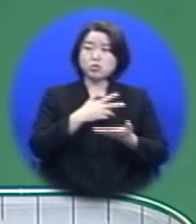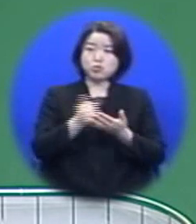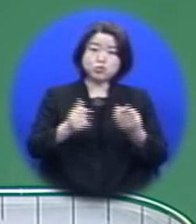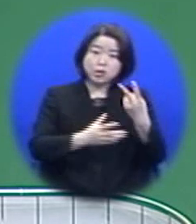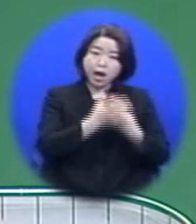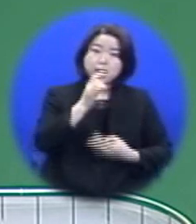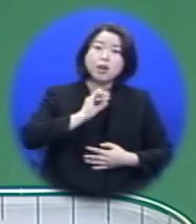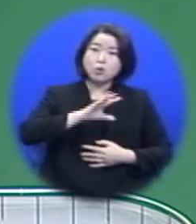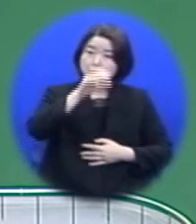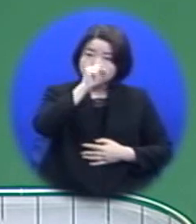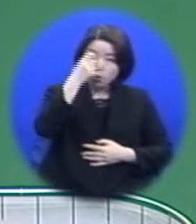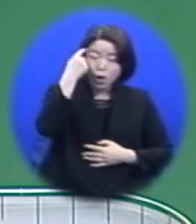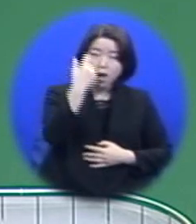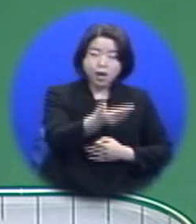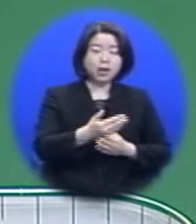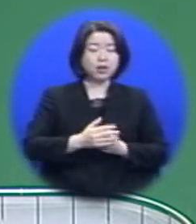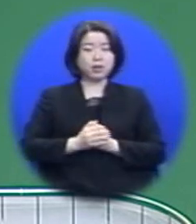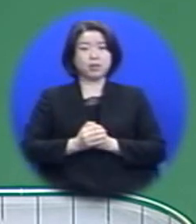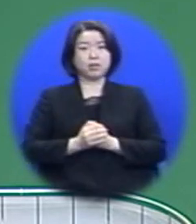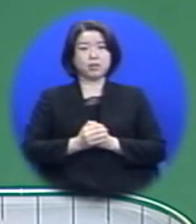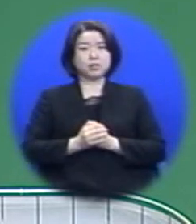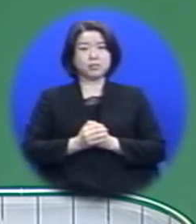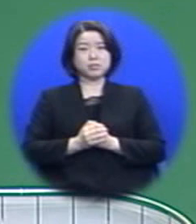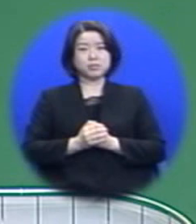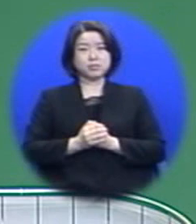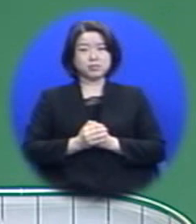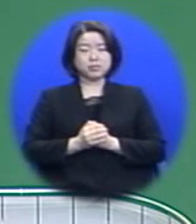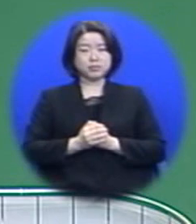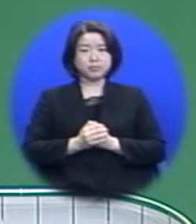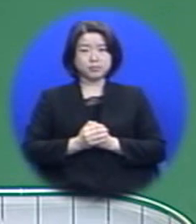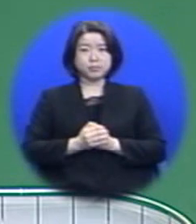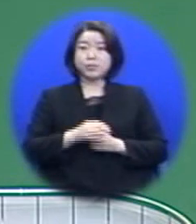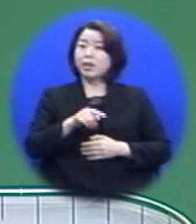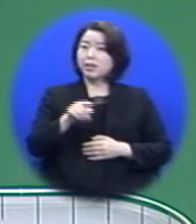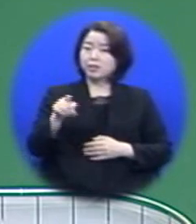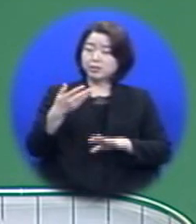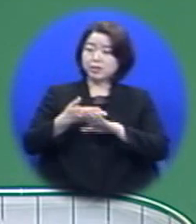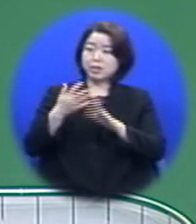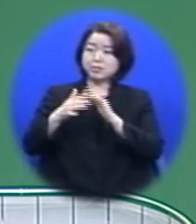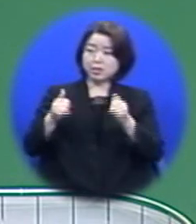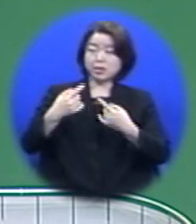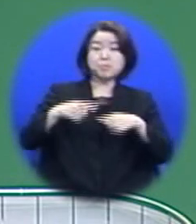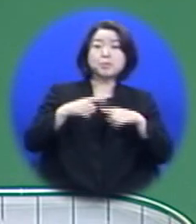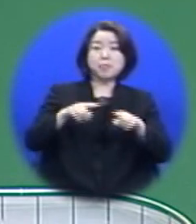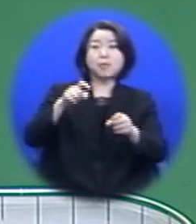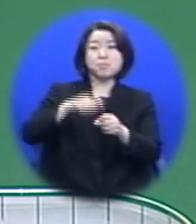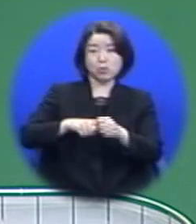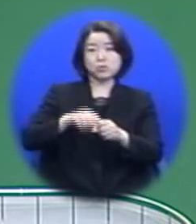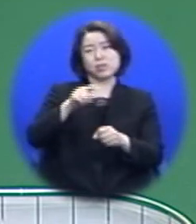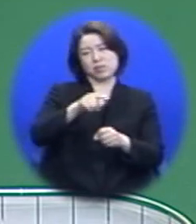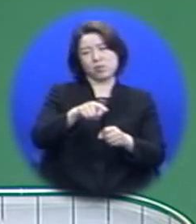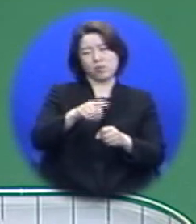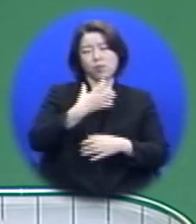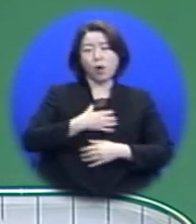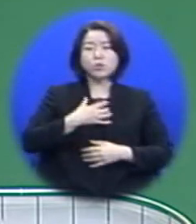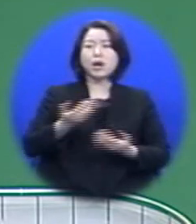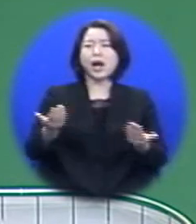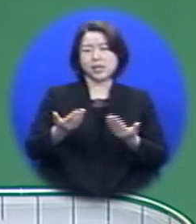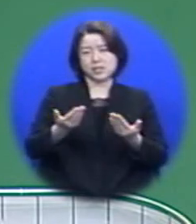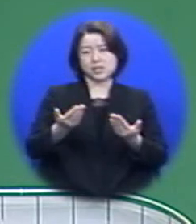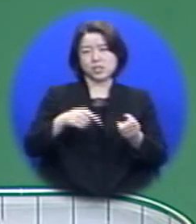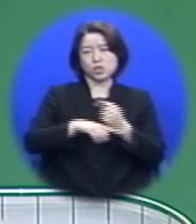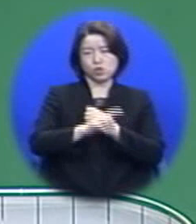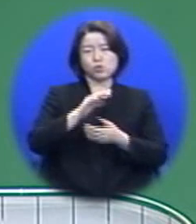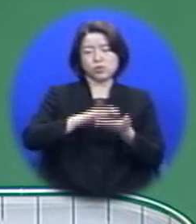하나된 것만 좋으냐 그분들이 비판하는 것이에요 근데